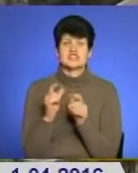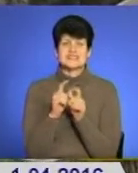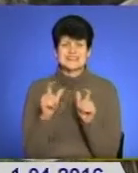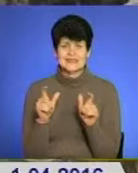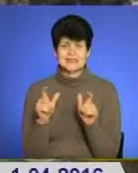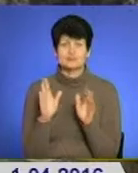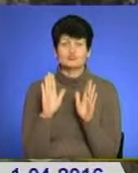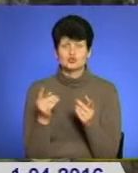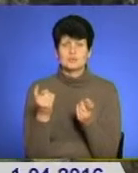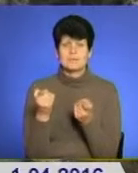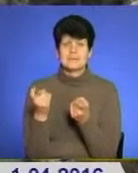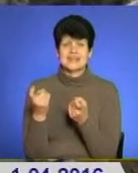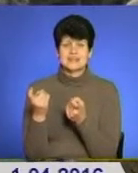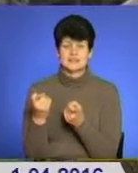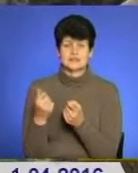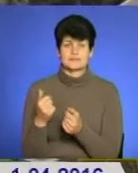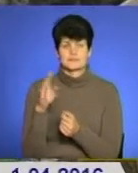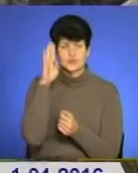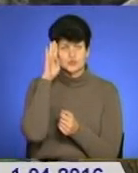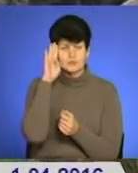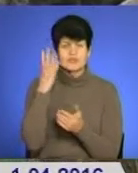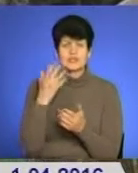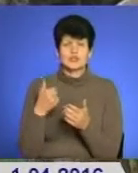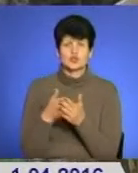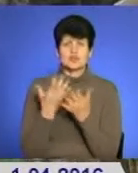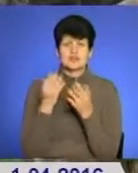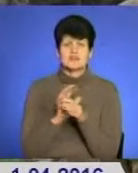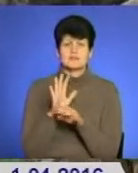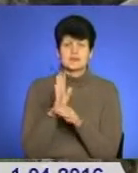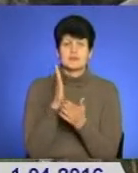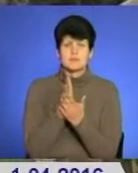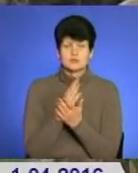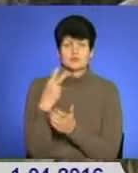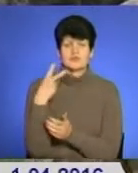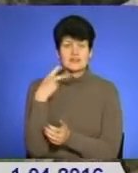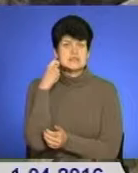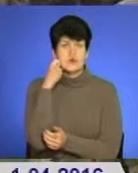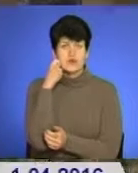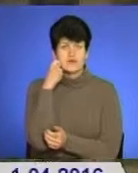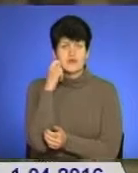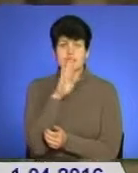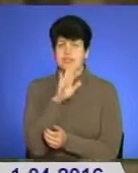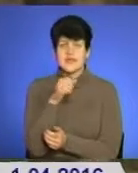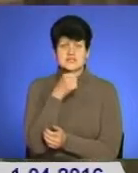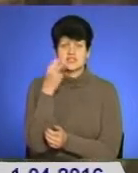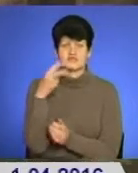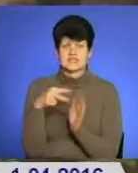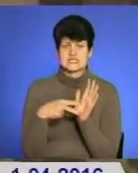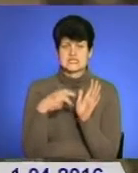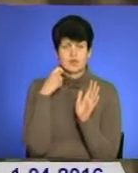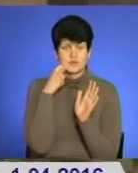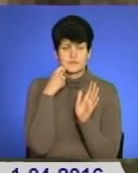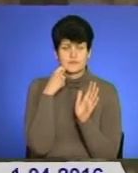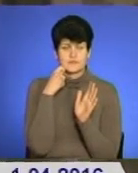будуть призвані особи, які до дня відправки досягнуть 20-річного віку, але не старше 27-річного